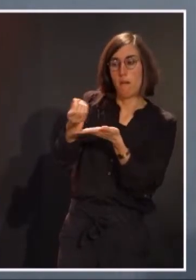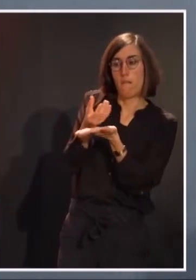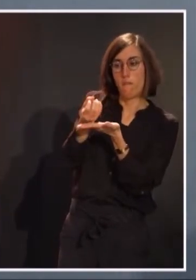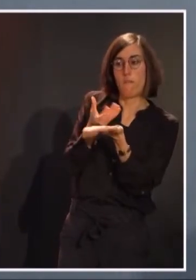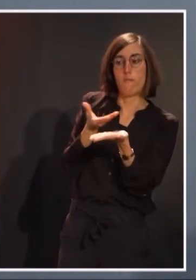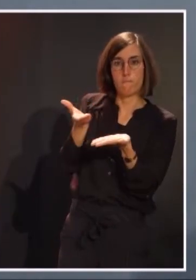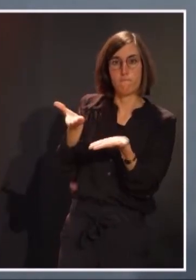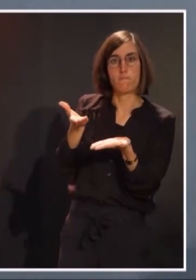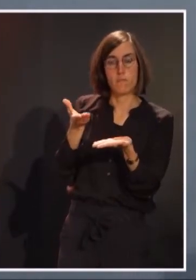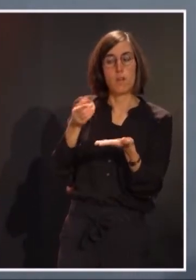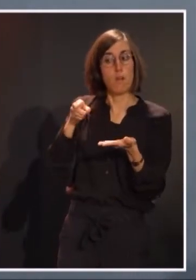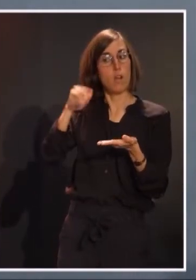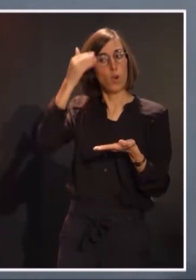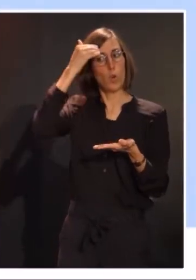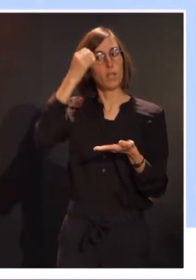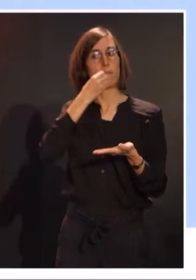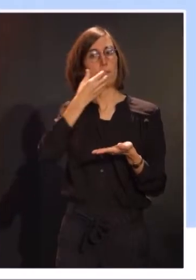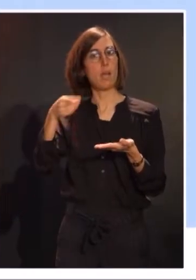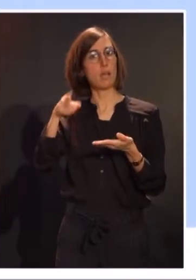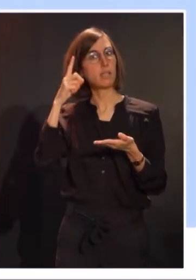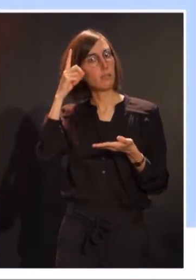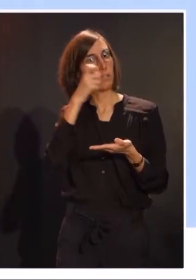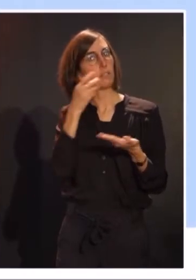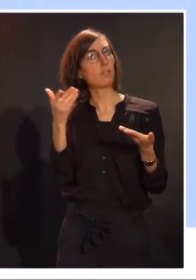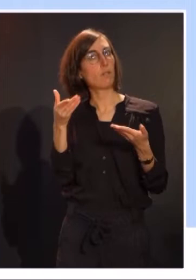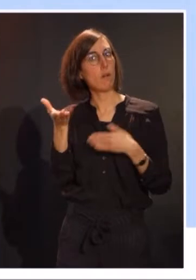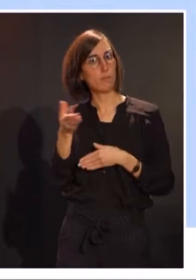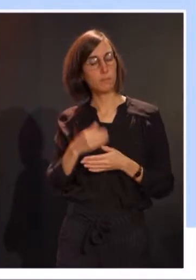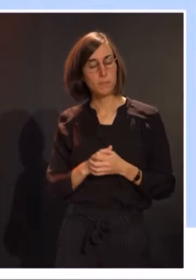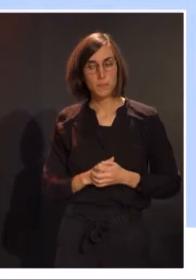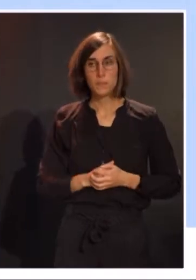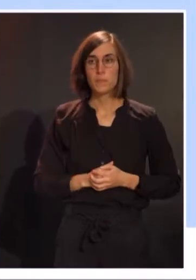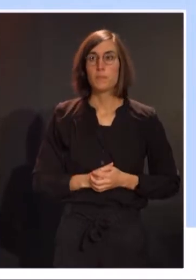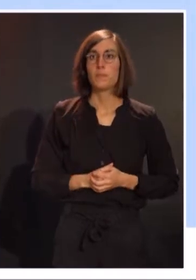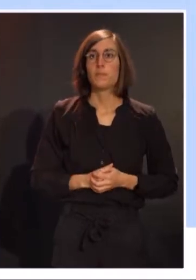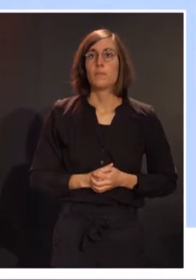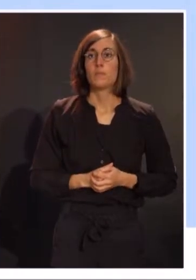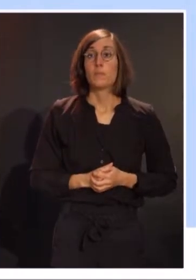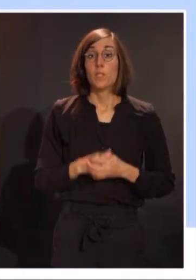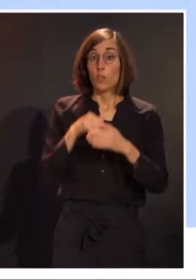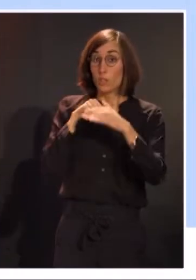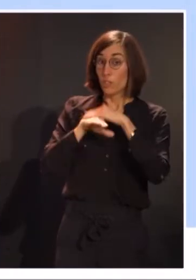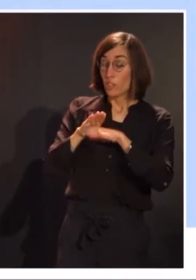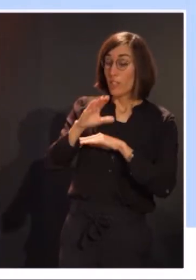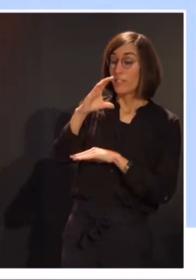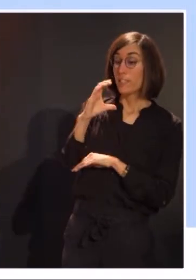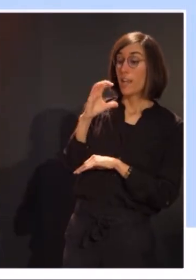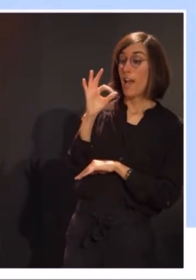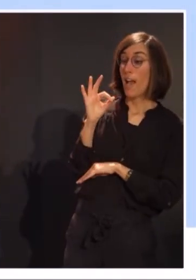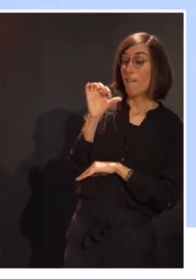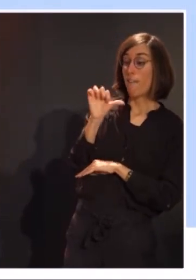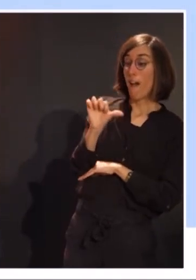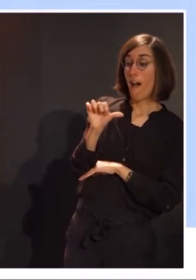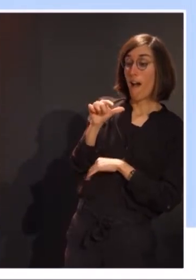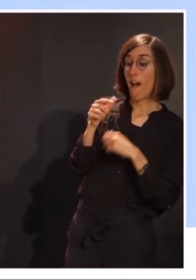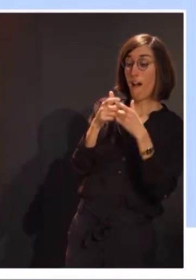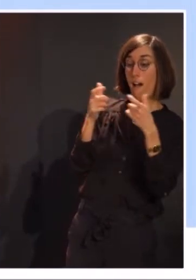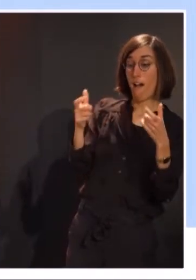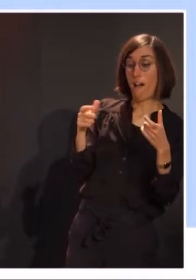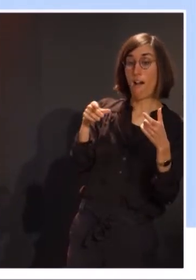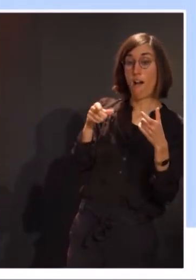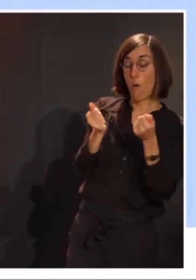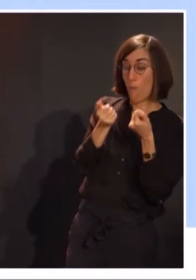Donc les adaptations scolaires qui sont mises en place au CFA, c'est la possibilité donc, de faire son contrat BP